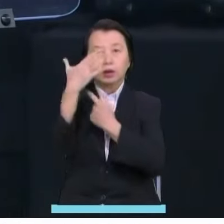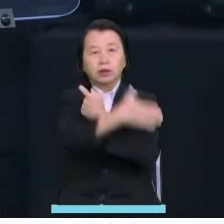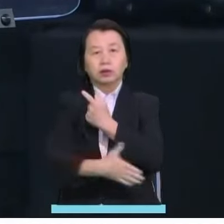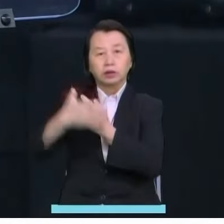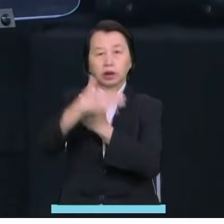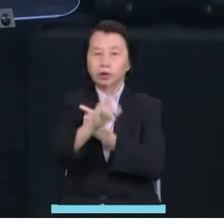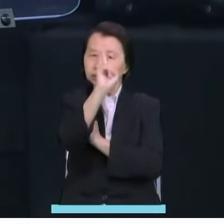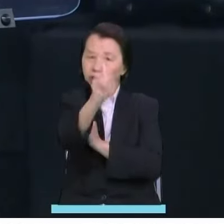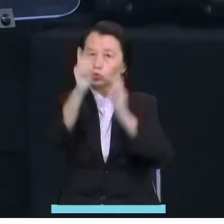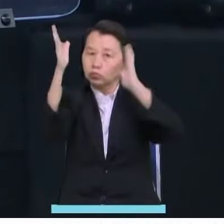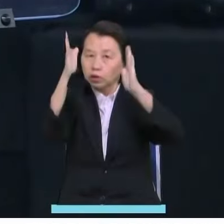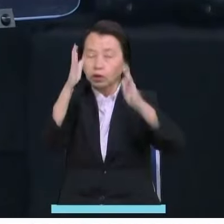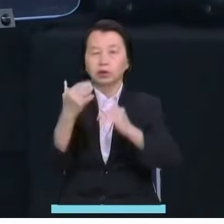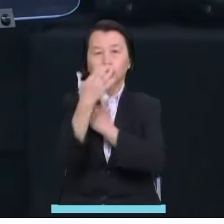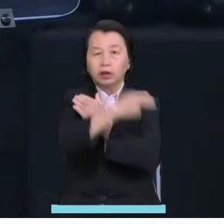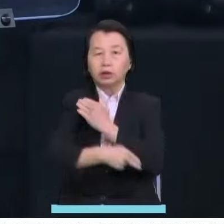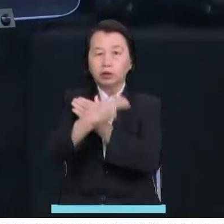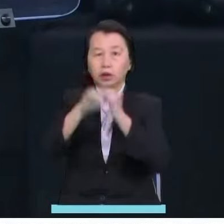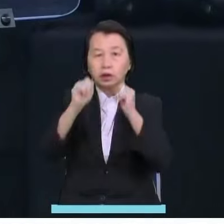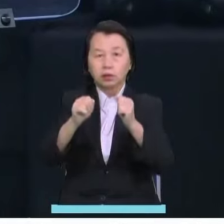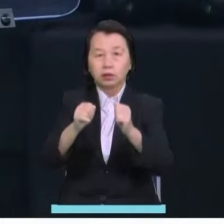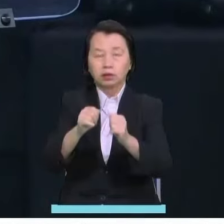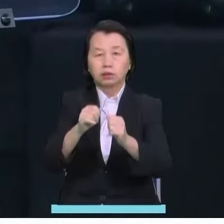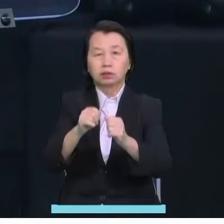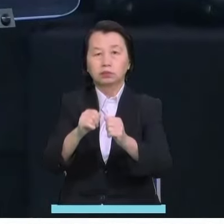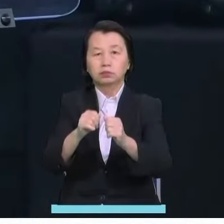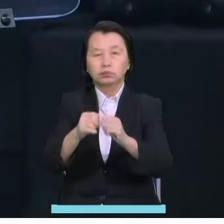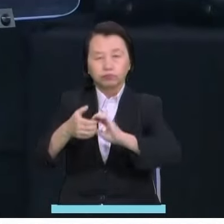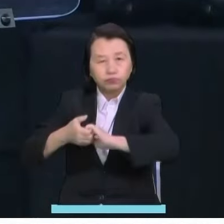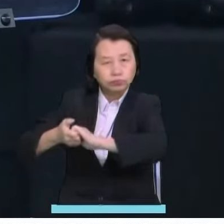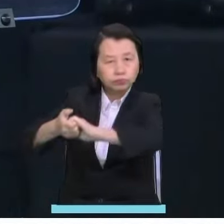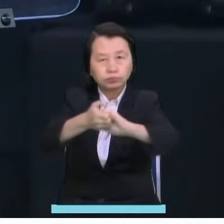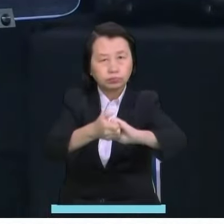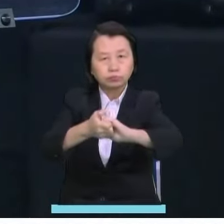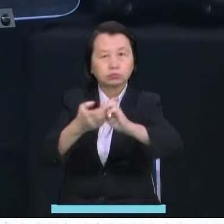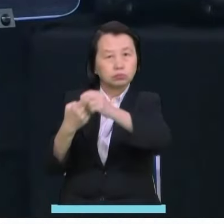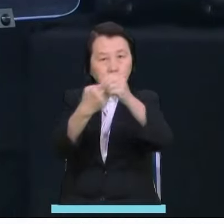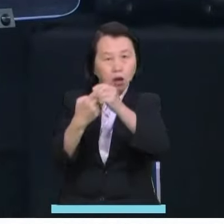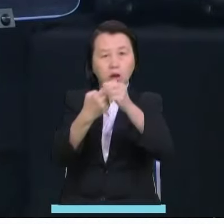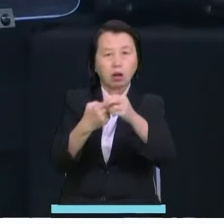negara yang satu dan negara yang berpaut di antara satu sama lain.